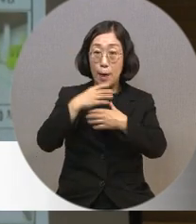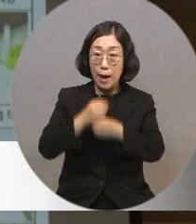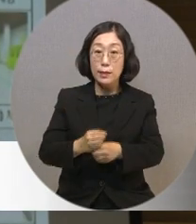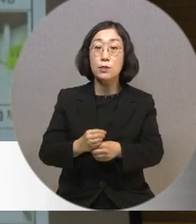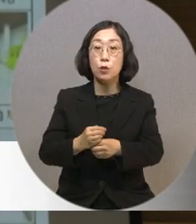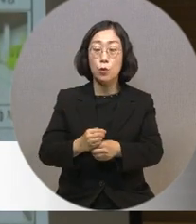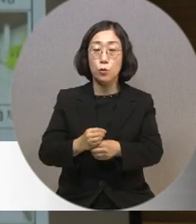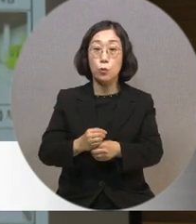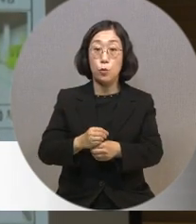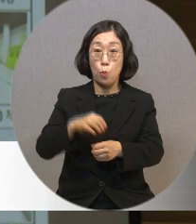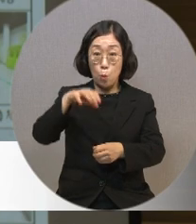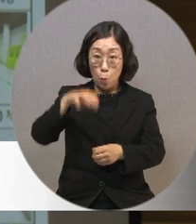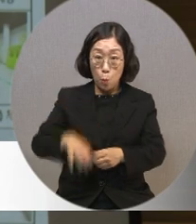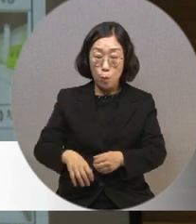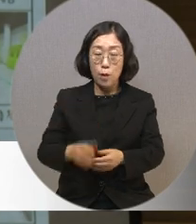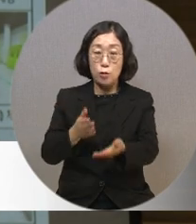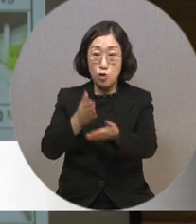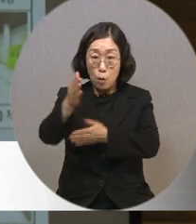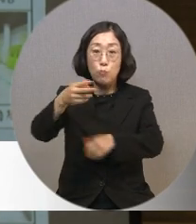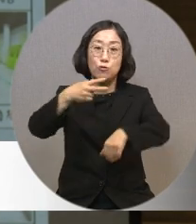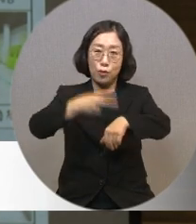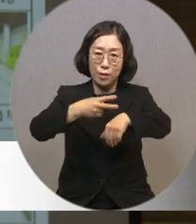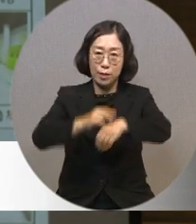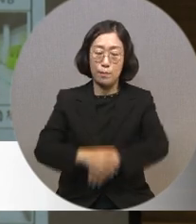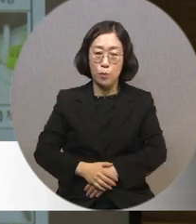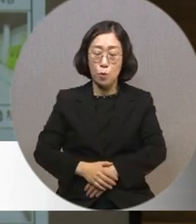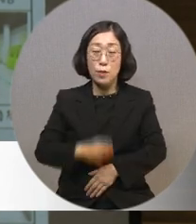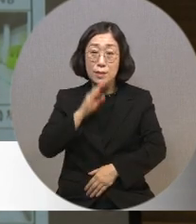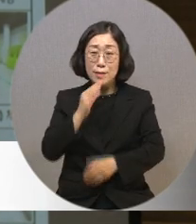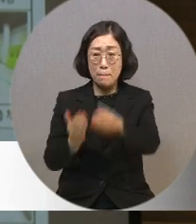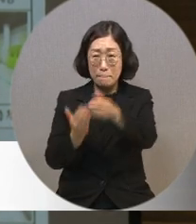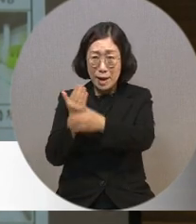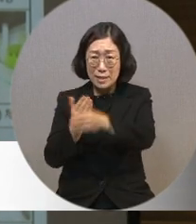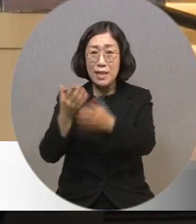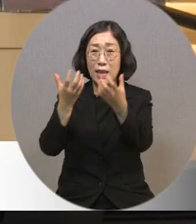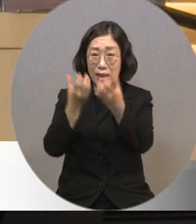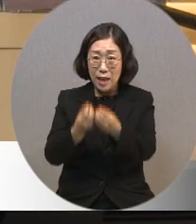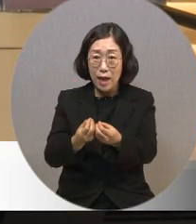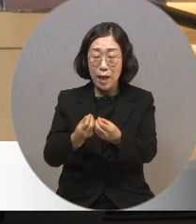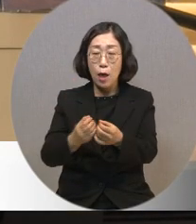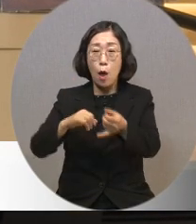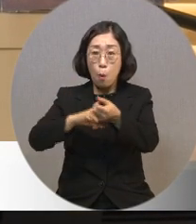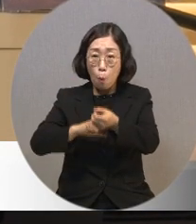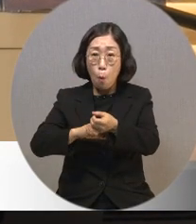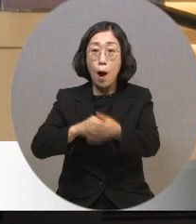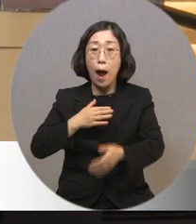한국산업안전보건공단의 전문 강사가 사고 사례 교육 및 근로자가 꼭 알아야 할